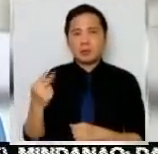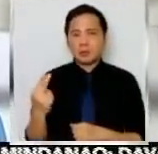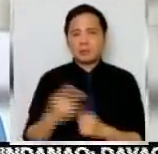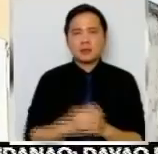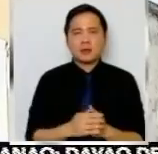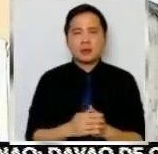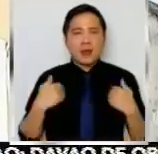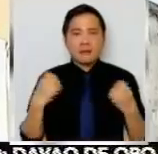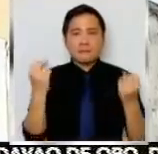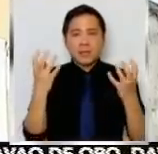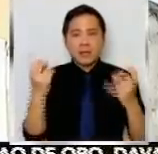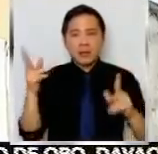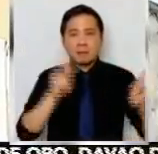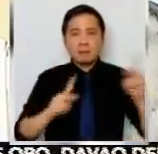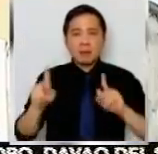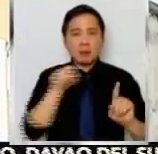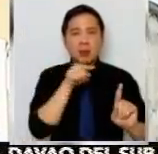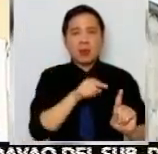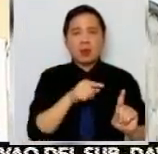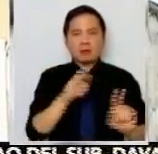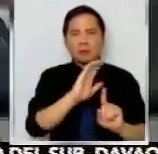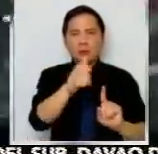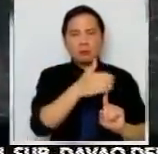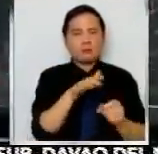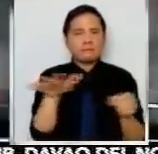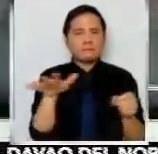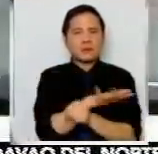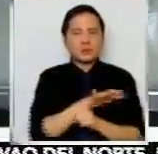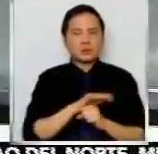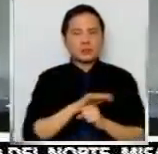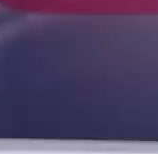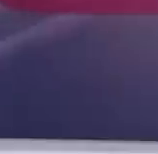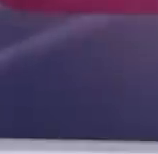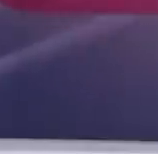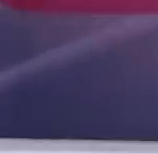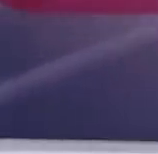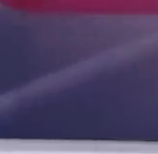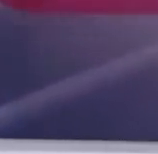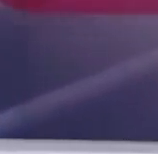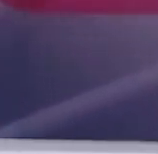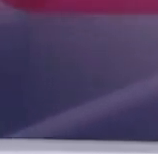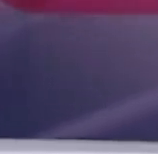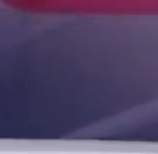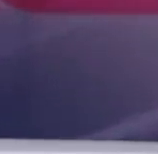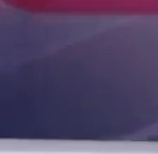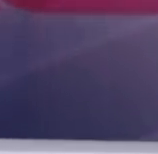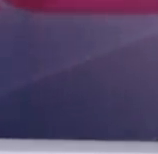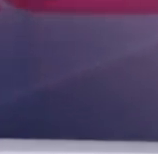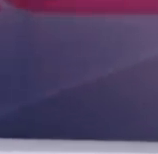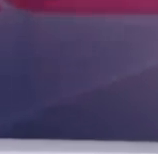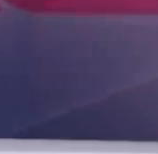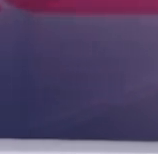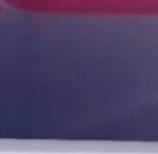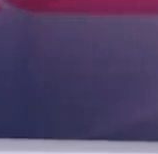sa kanilang COVID ward. Rafi Tima nakatutok, 24 oras. Iba't ibang pagresponde at